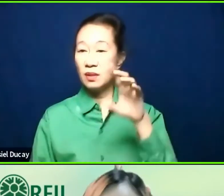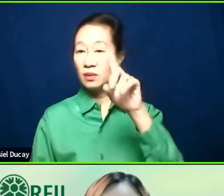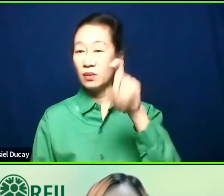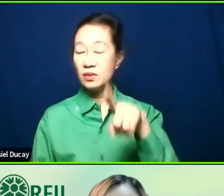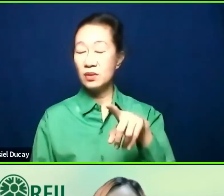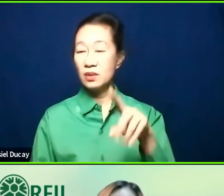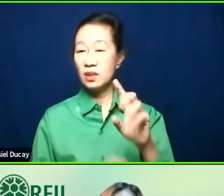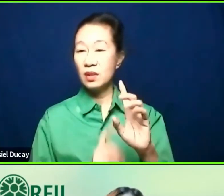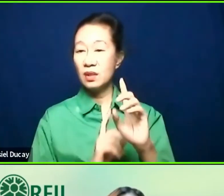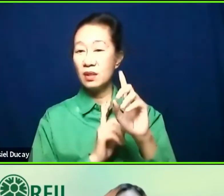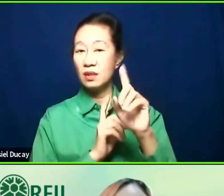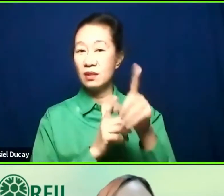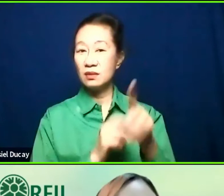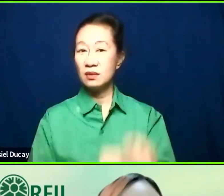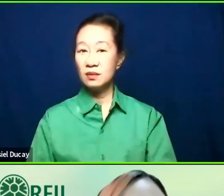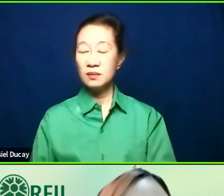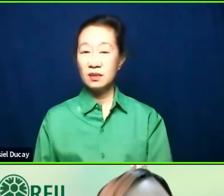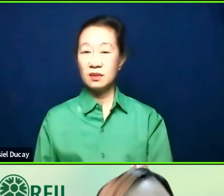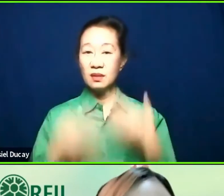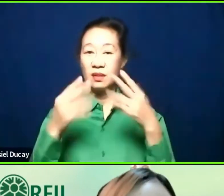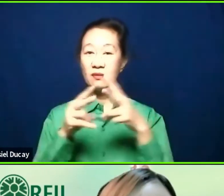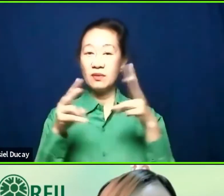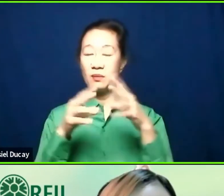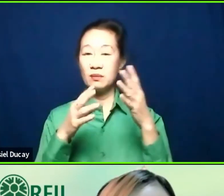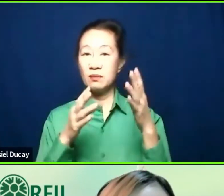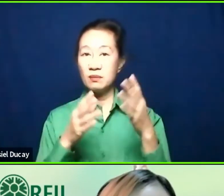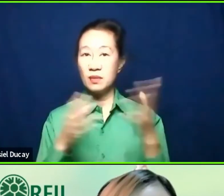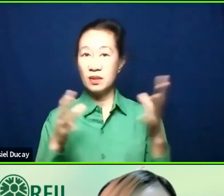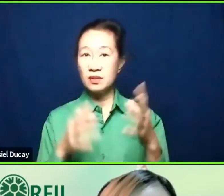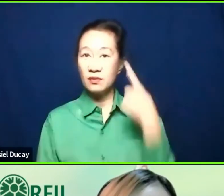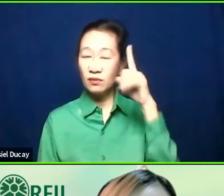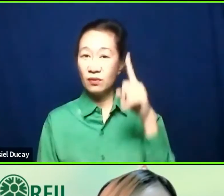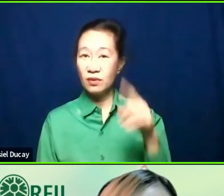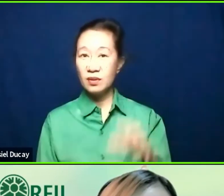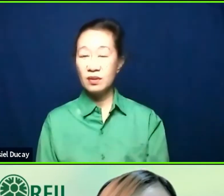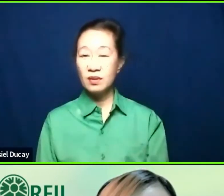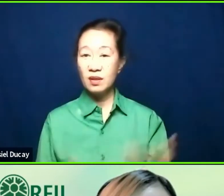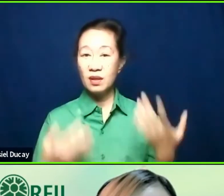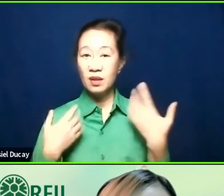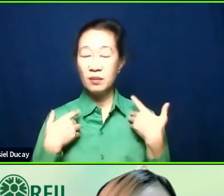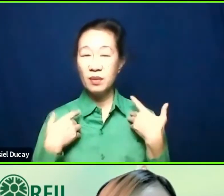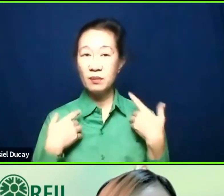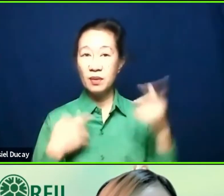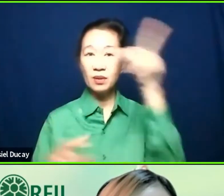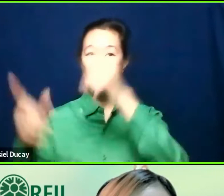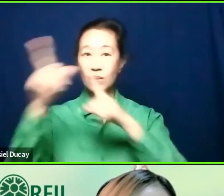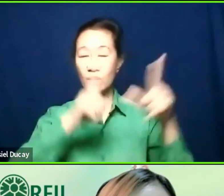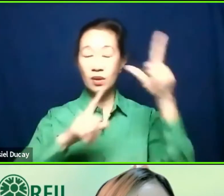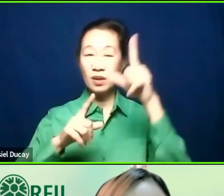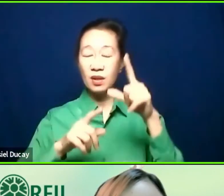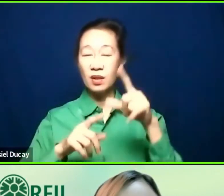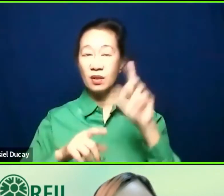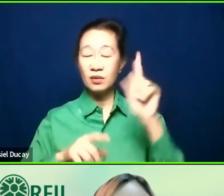dagang salamat, no, sa pangutana mo. Kaya may mga local government units, no,